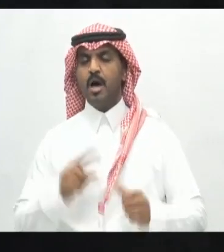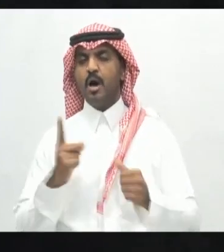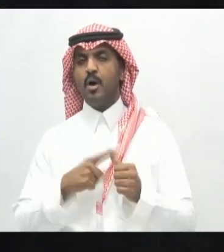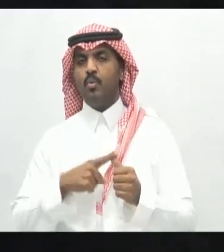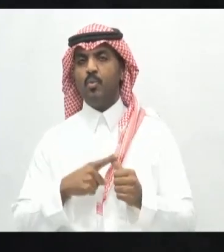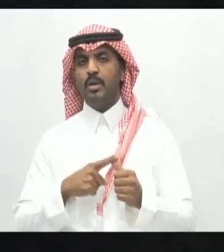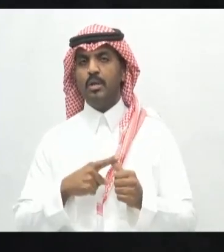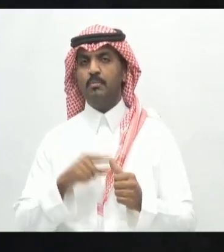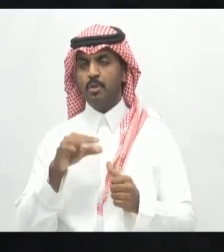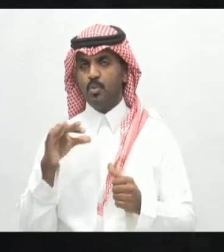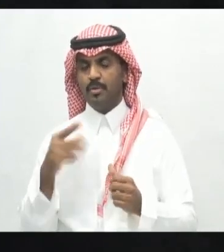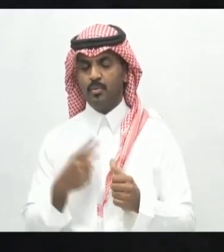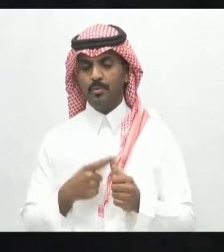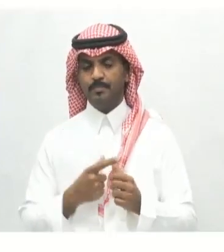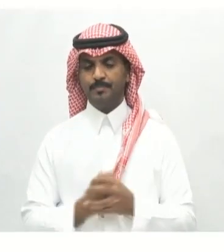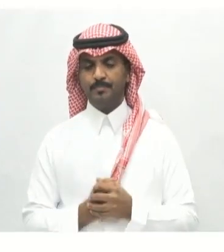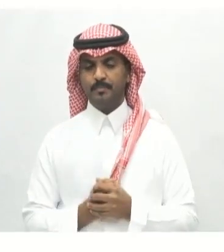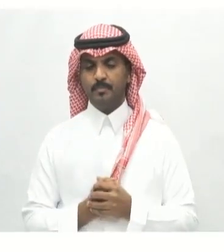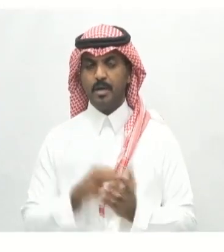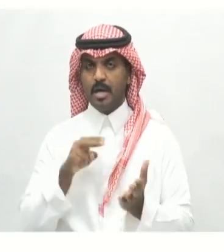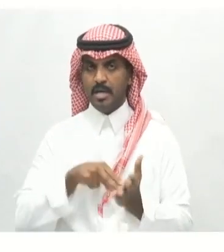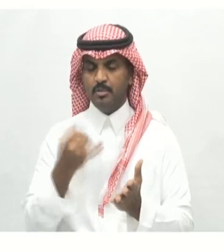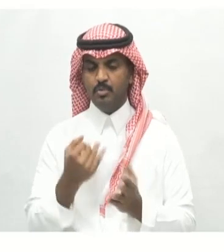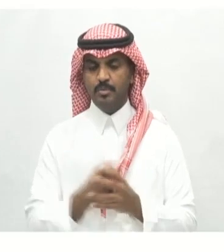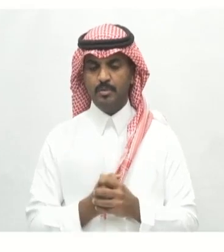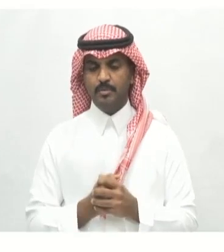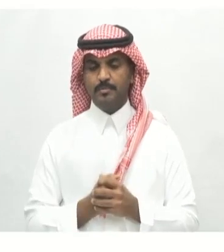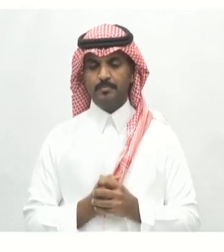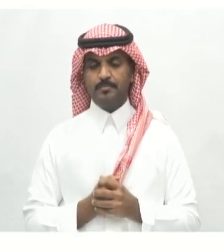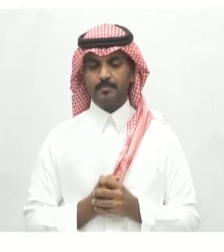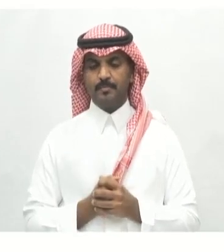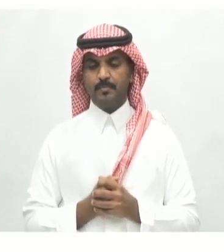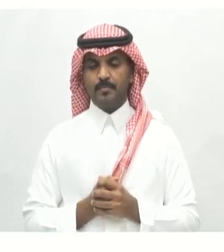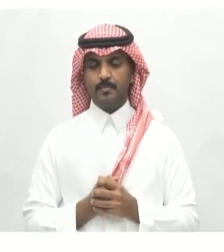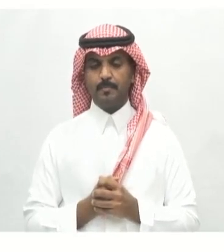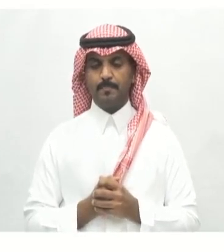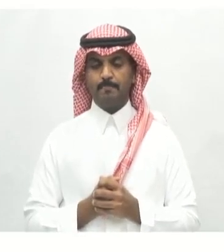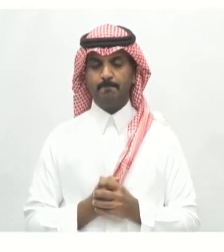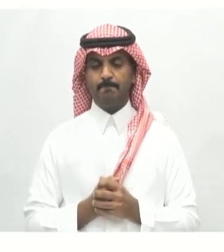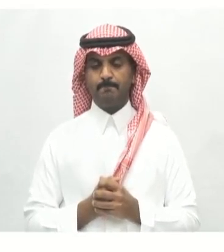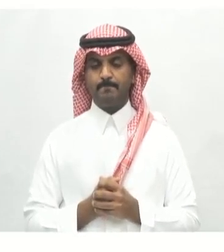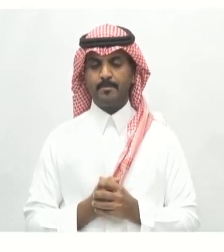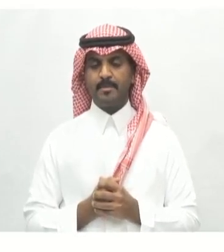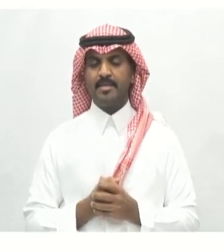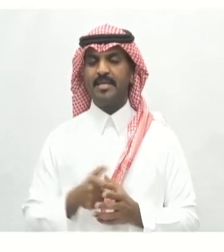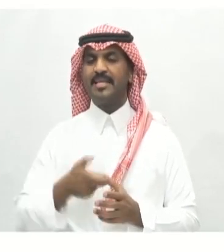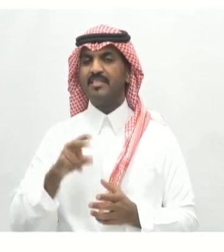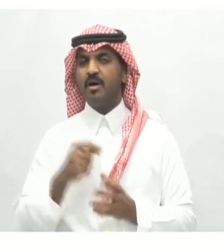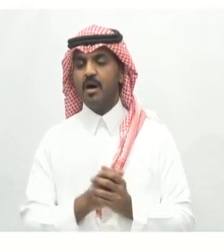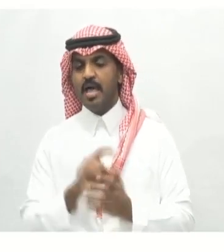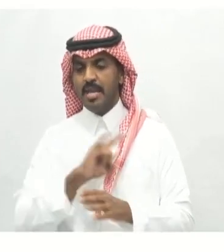درسنا الذي معنا هنا قاعده مهمه متعلقه بالنهي وهي اقتضاء النهي